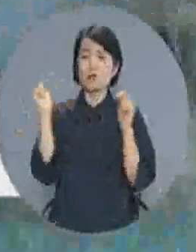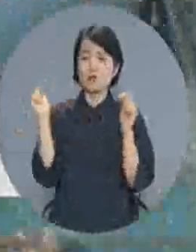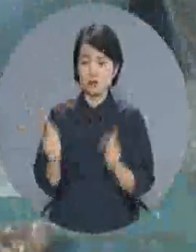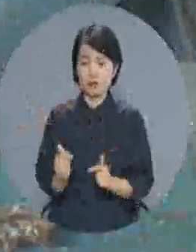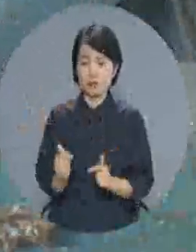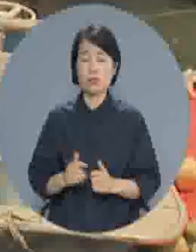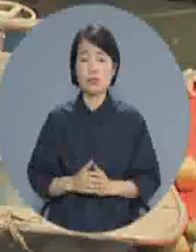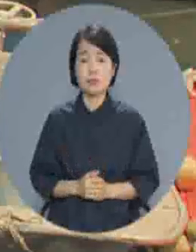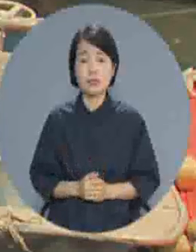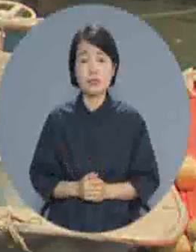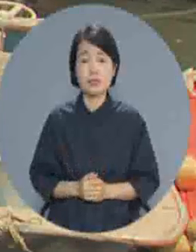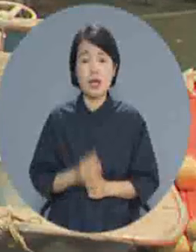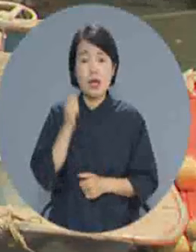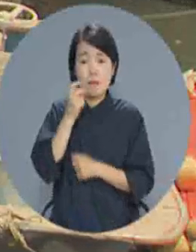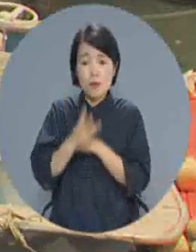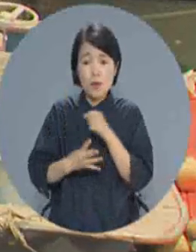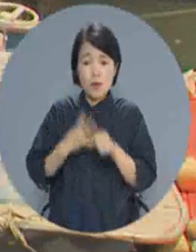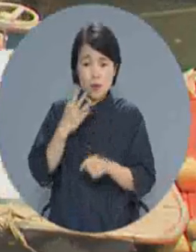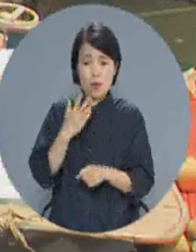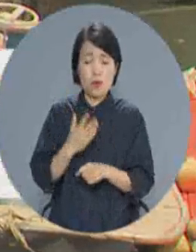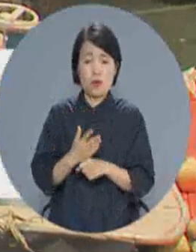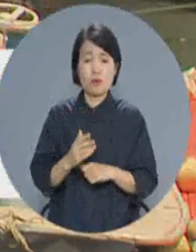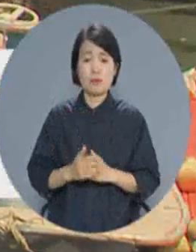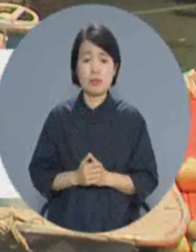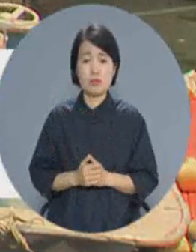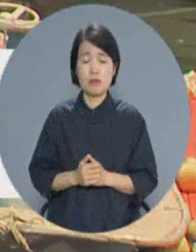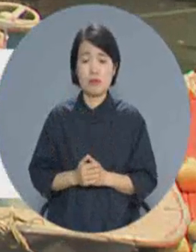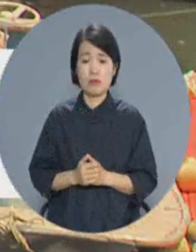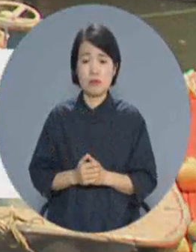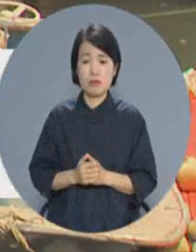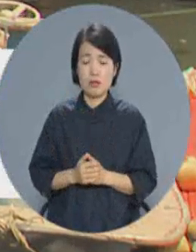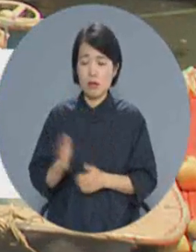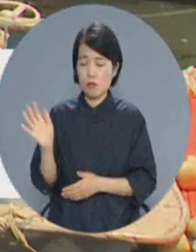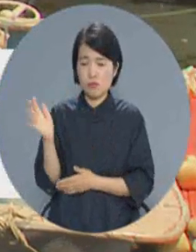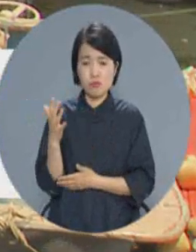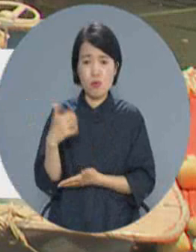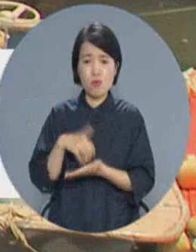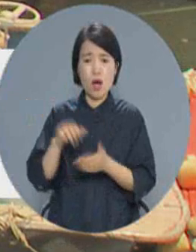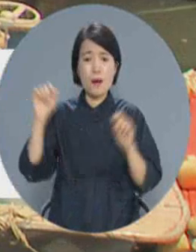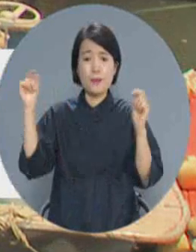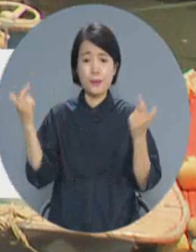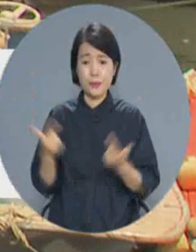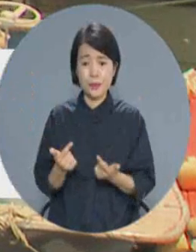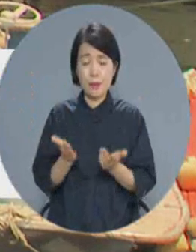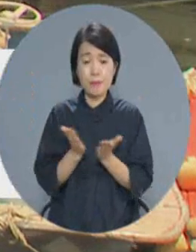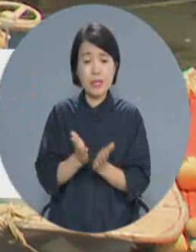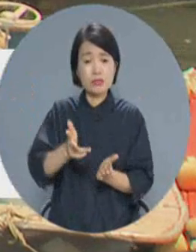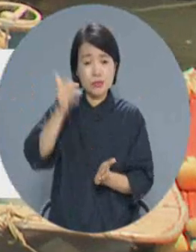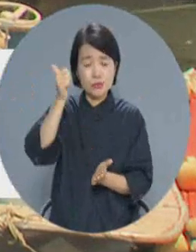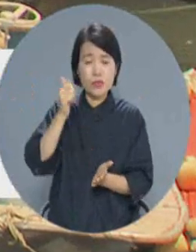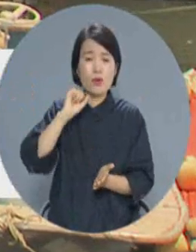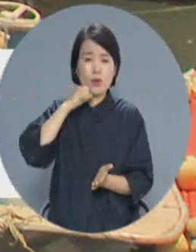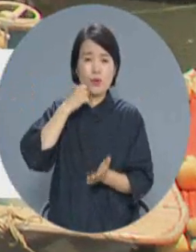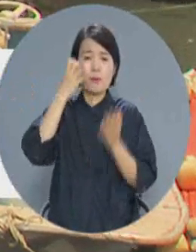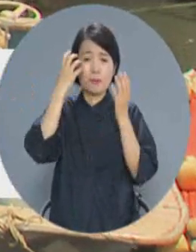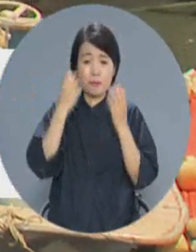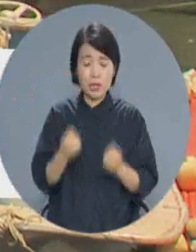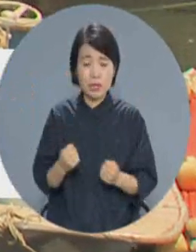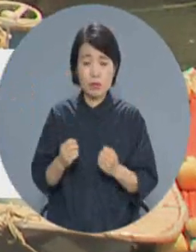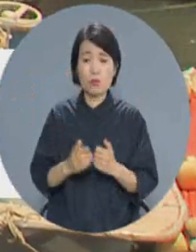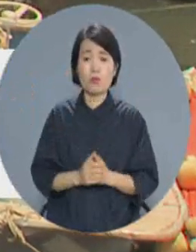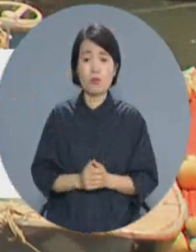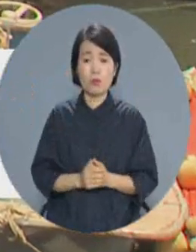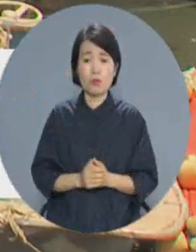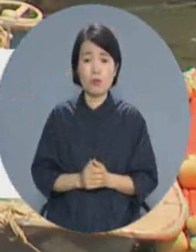그쳤습니다. 몇 년 전부터 어획구가 많이 떨어졌어요. 그래서 선주들이 상당히 지금 현재 애로움을